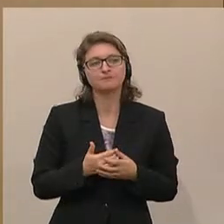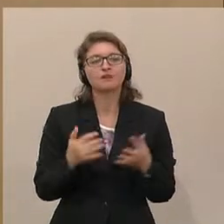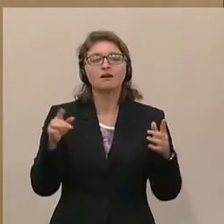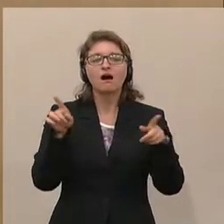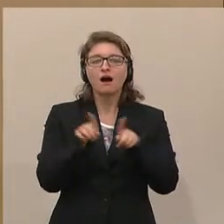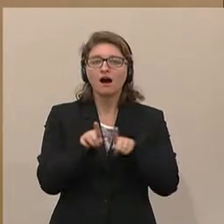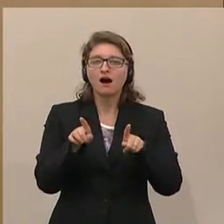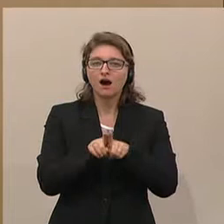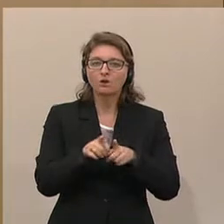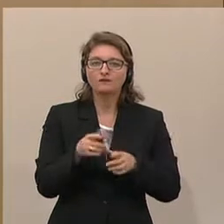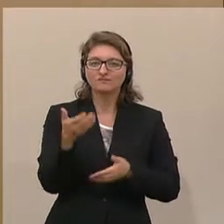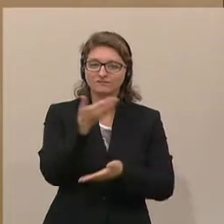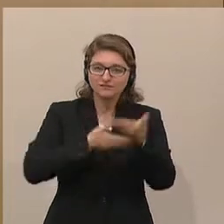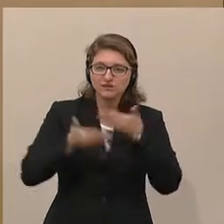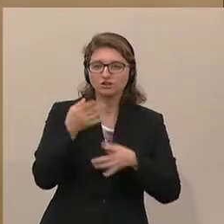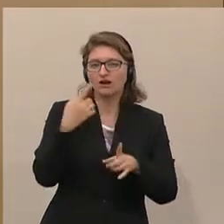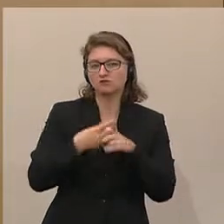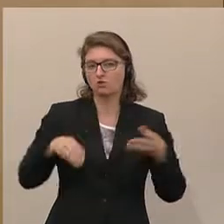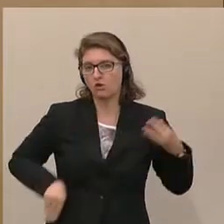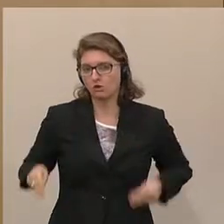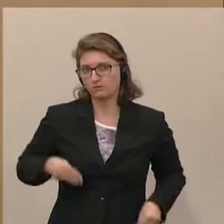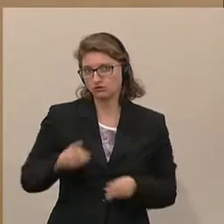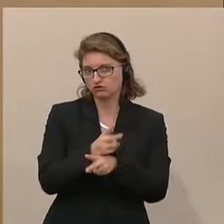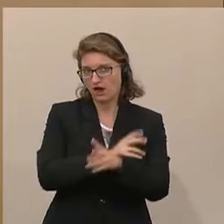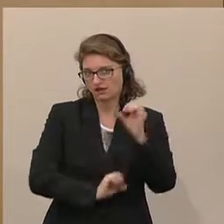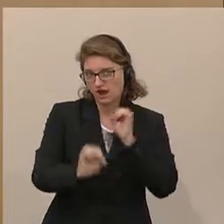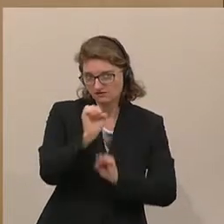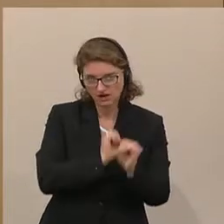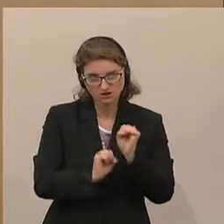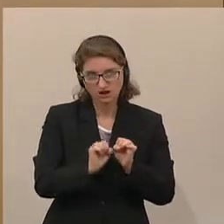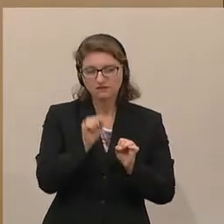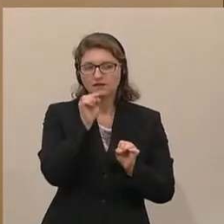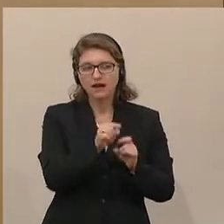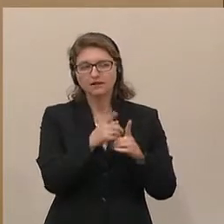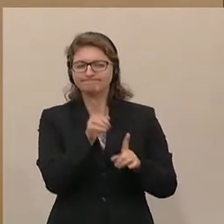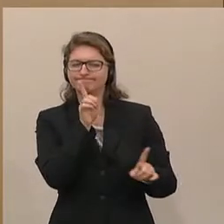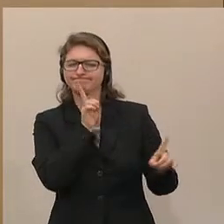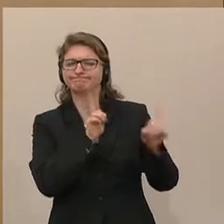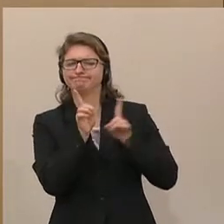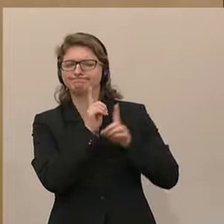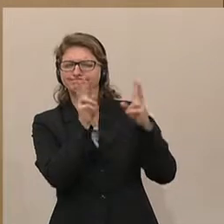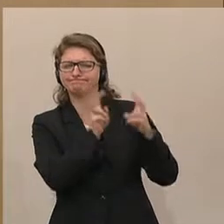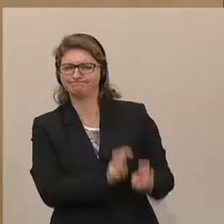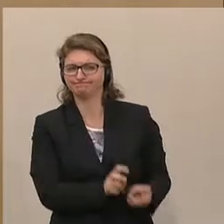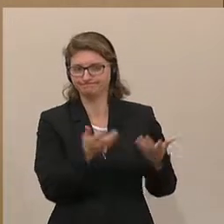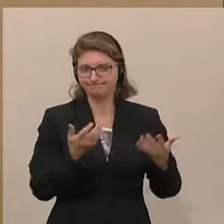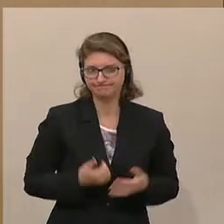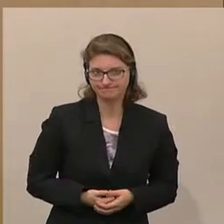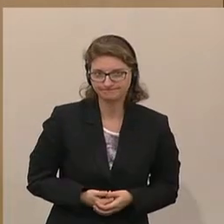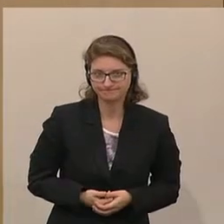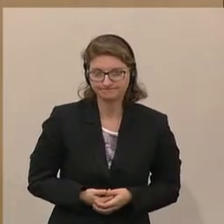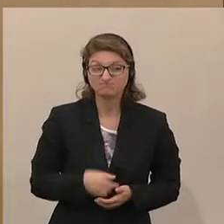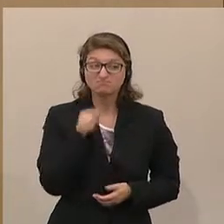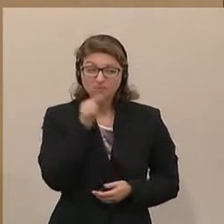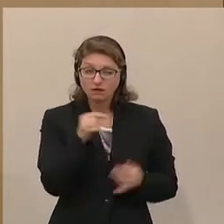es ist auch die Wirtschafts- und Korruptionsstaatsanwaltschaft ins Zwielicht geraten. Eine Institution, die für